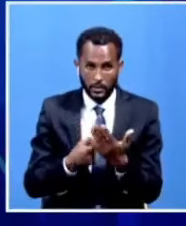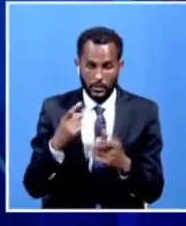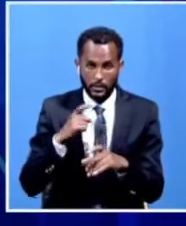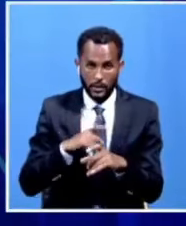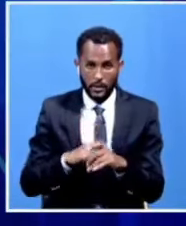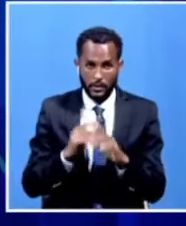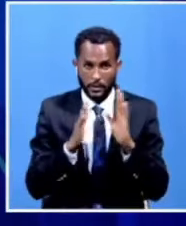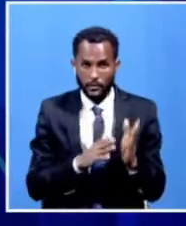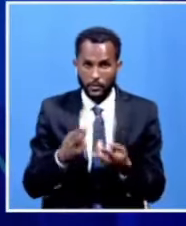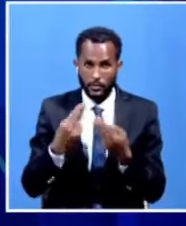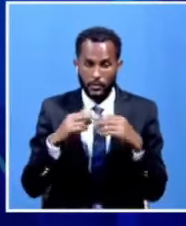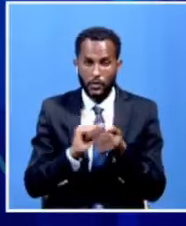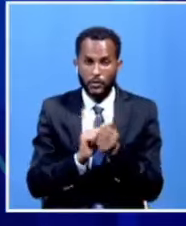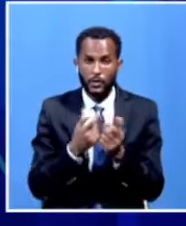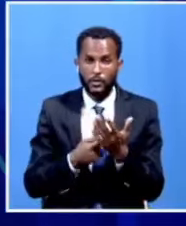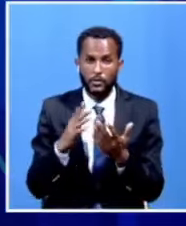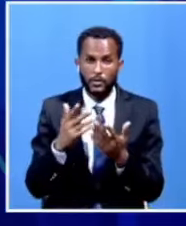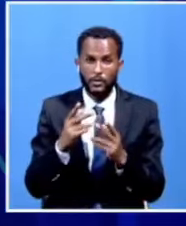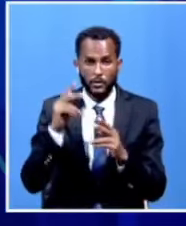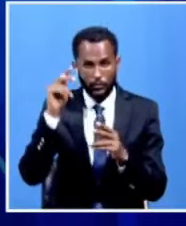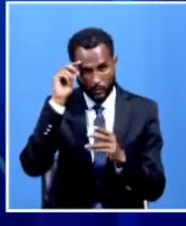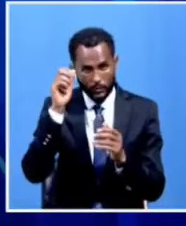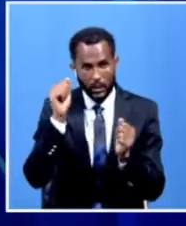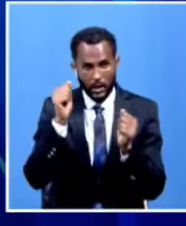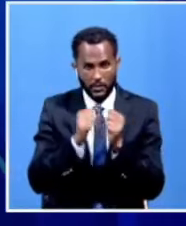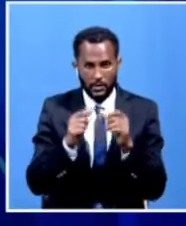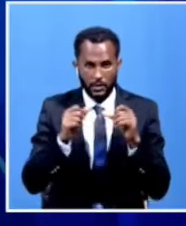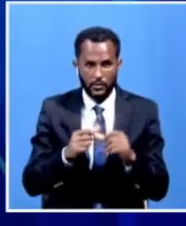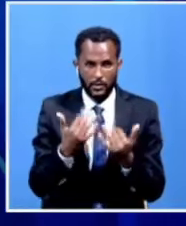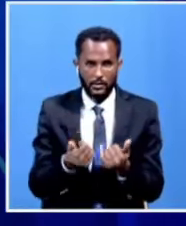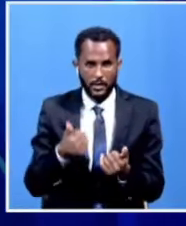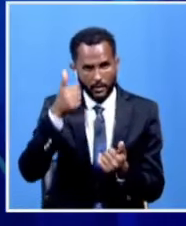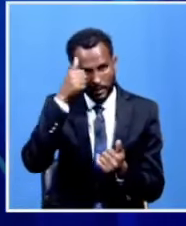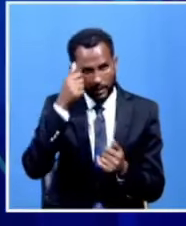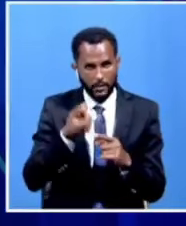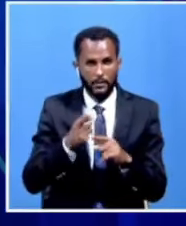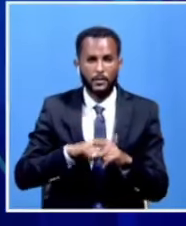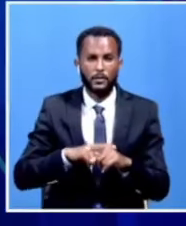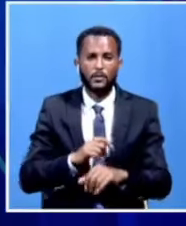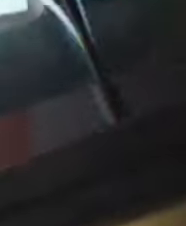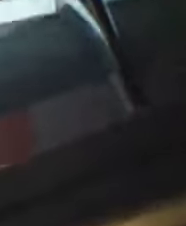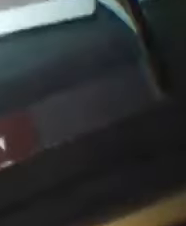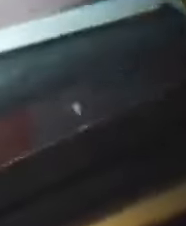زي ساعات على سبورت نجوم مس نيرم تمام مسألة حبركم مس أني حاز دماغنا بعد تختكم مسكمين